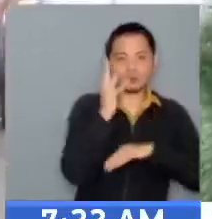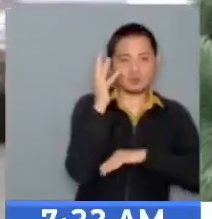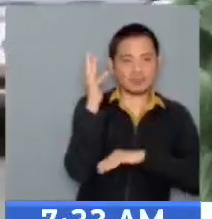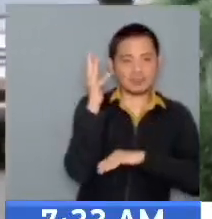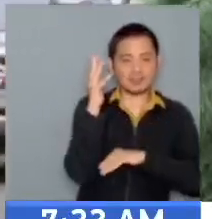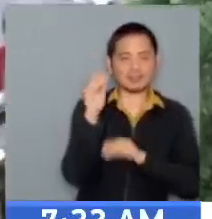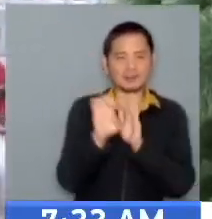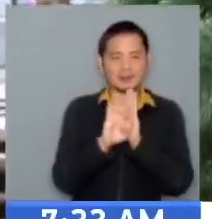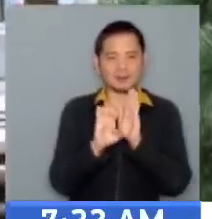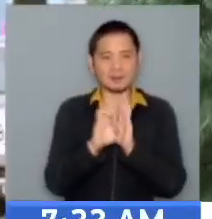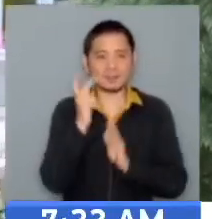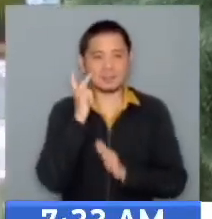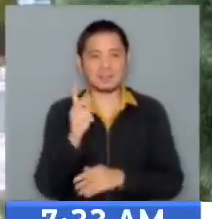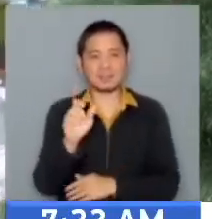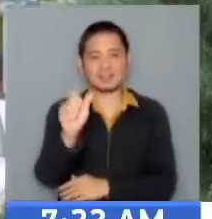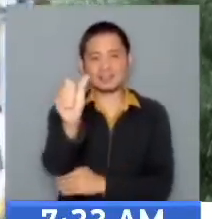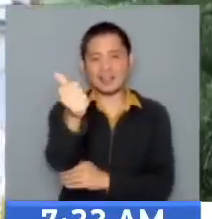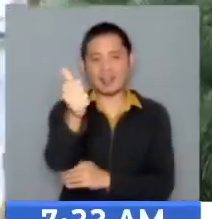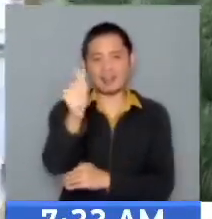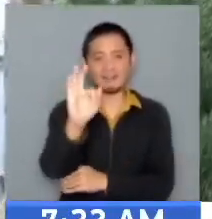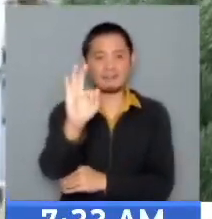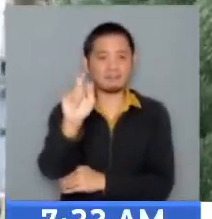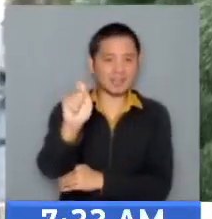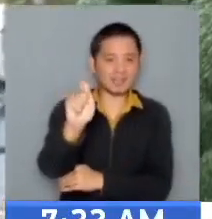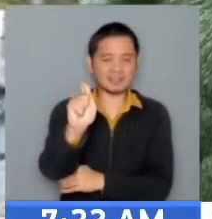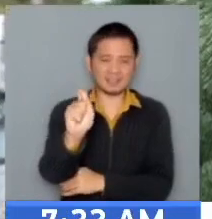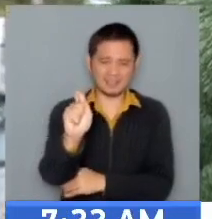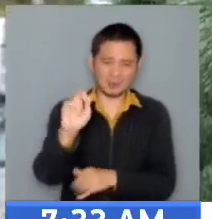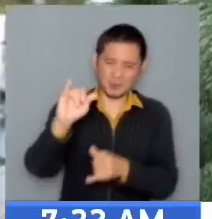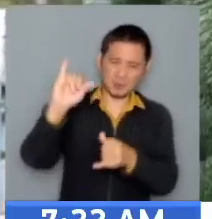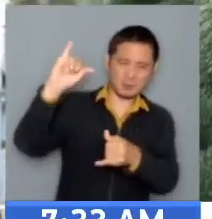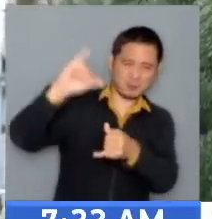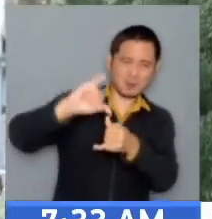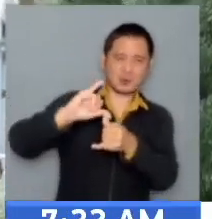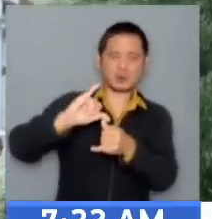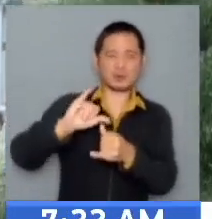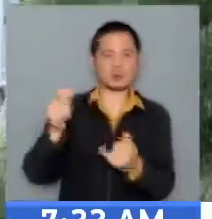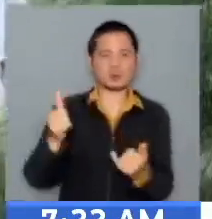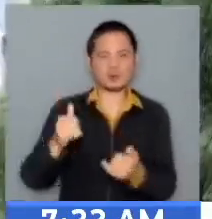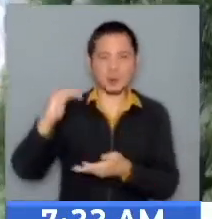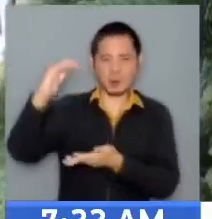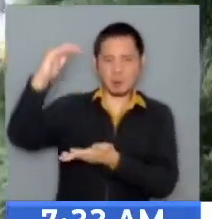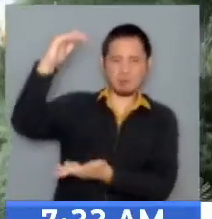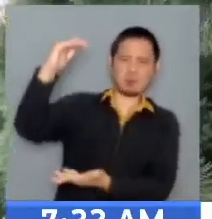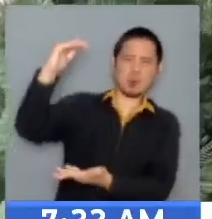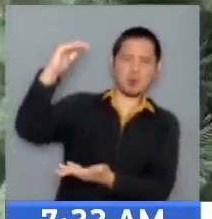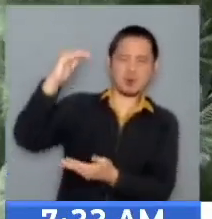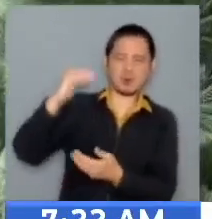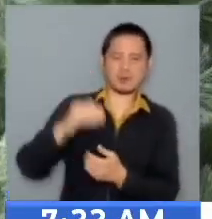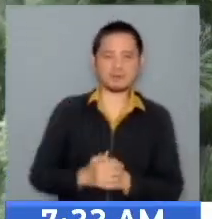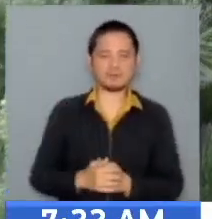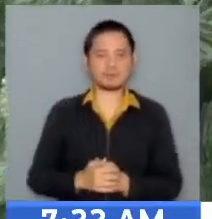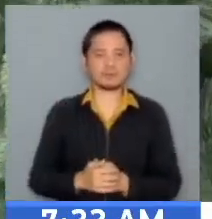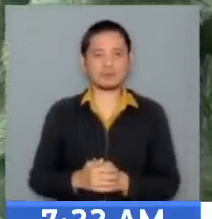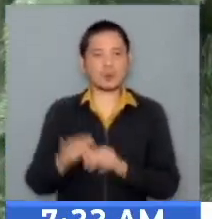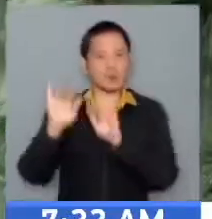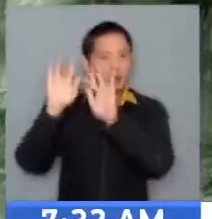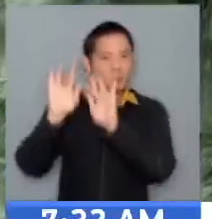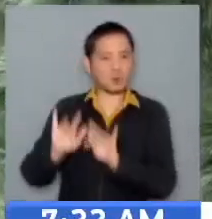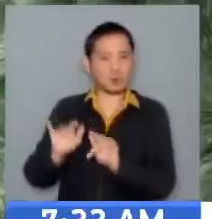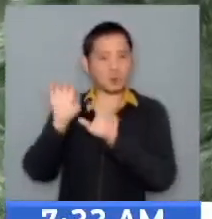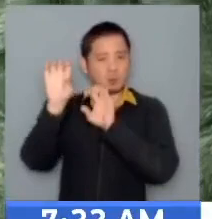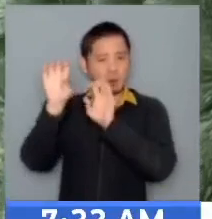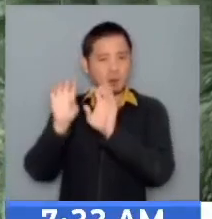10 feet po ito na Christmas tree. Ito yung usual na nakikita natin at wala pang disenyo. Ang presyo po niyan ay nasa